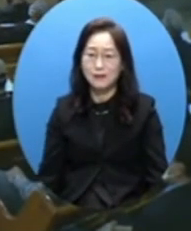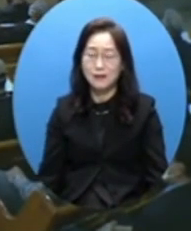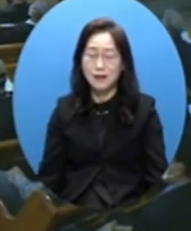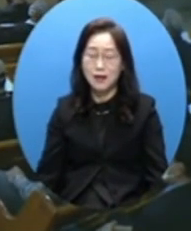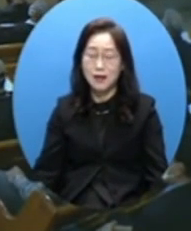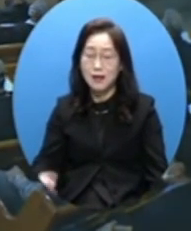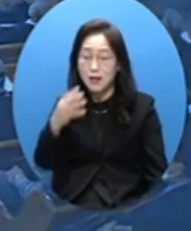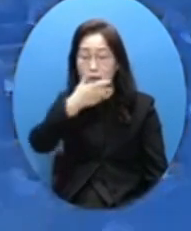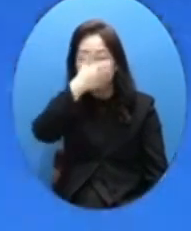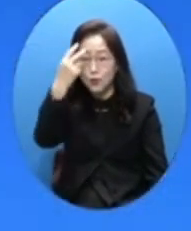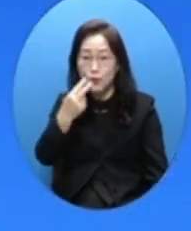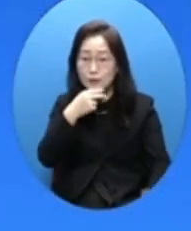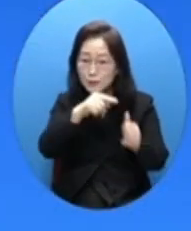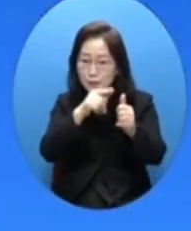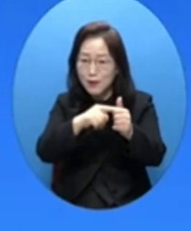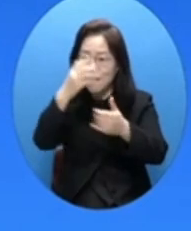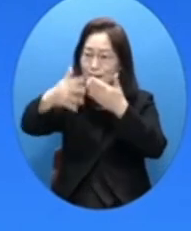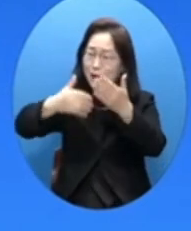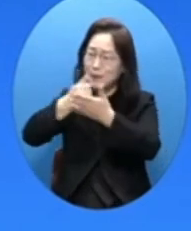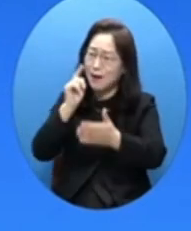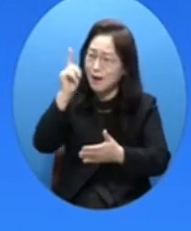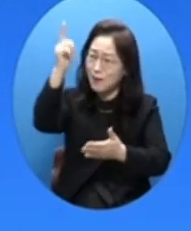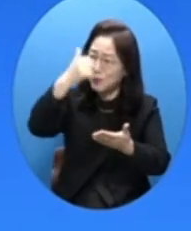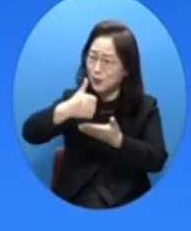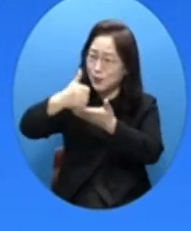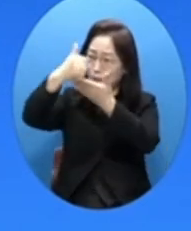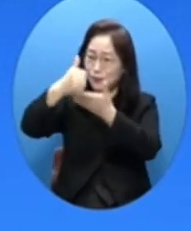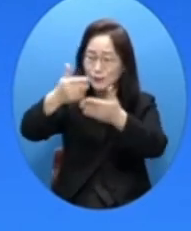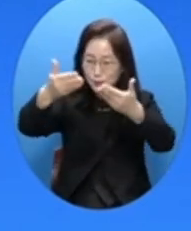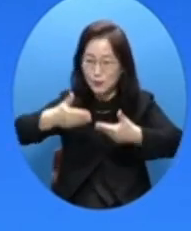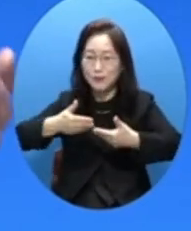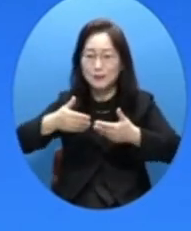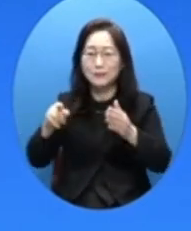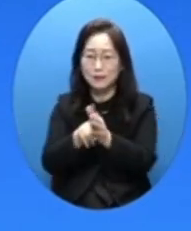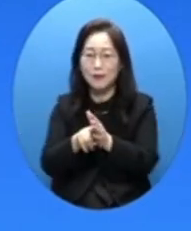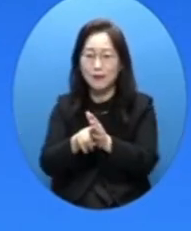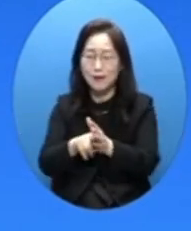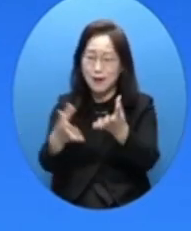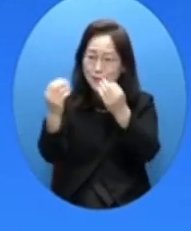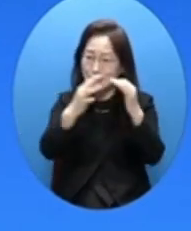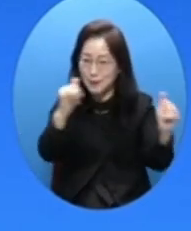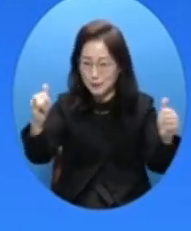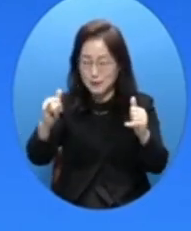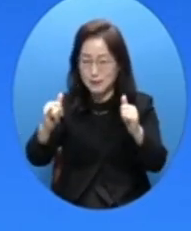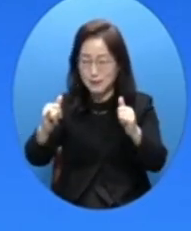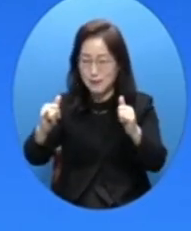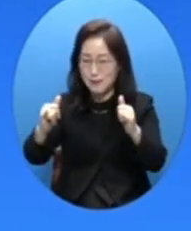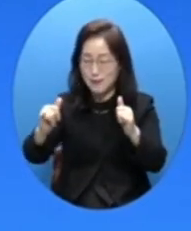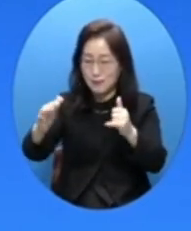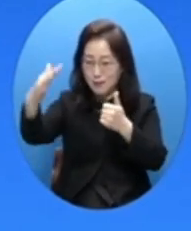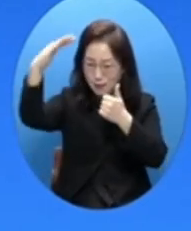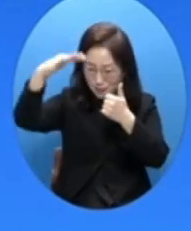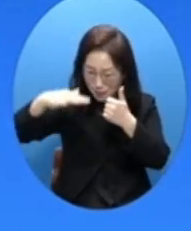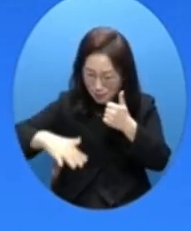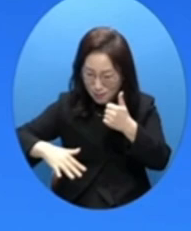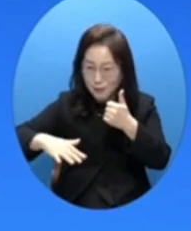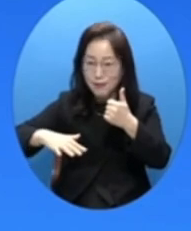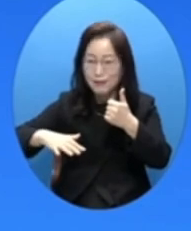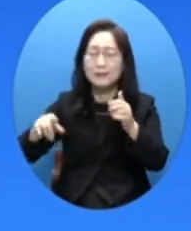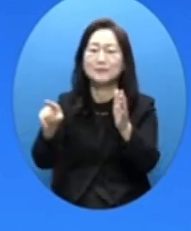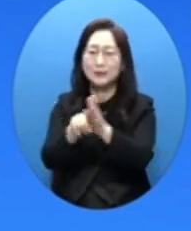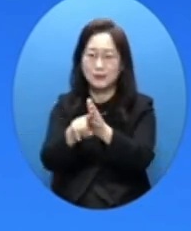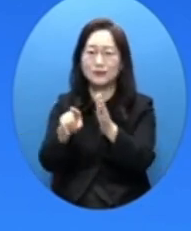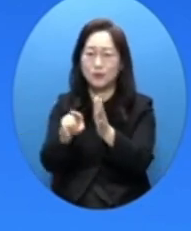하나님께 자기를 높이셔서 높은 위치에서 올라가게 될 것이고 많은 사람들이 자기 앞에 전하게 될 것을